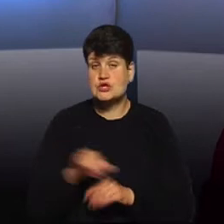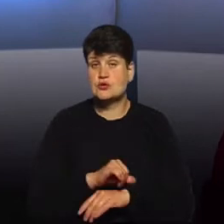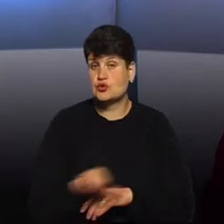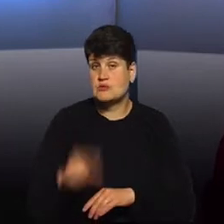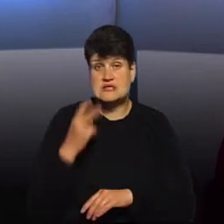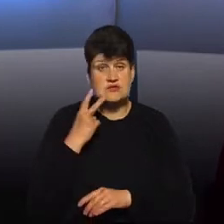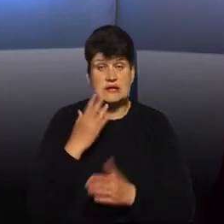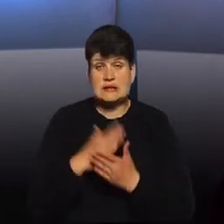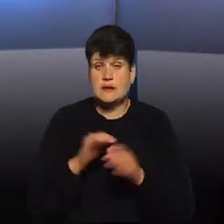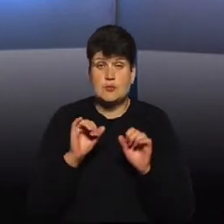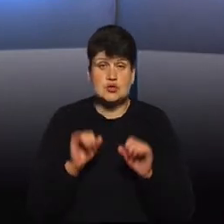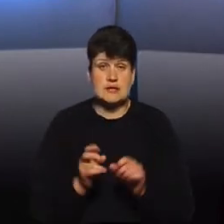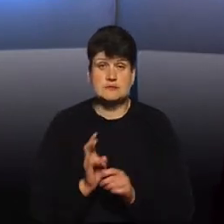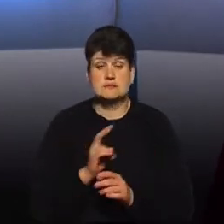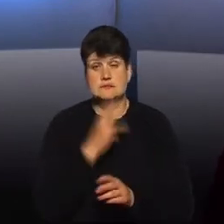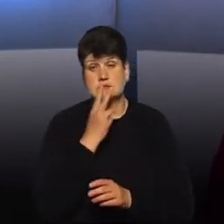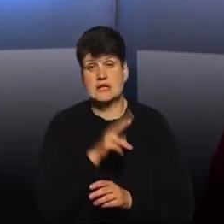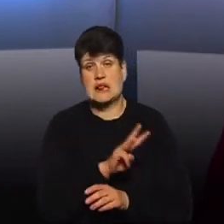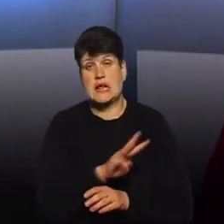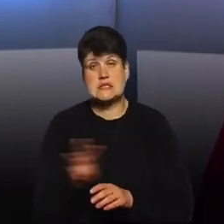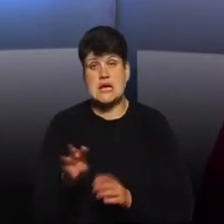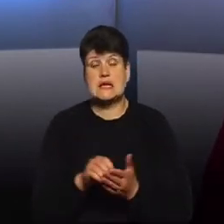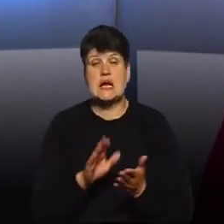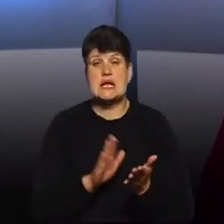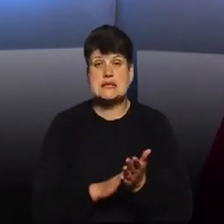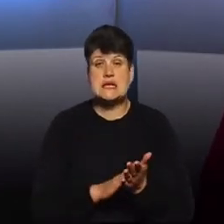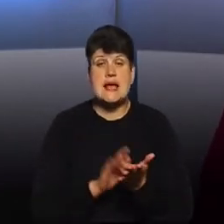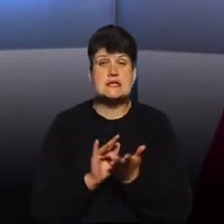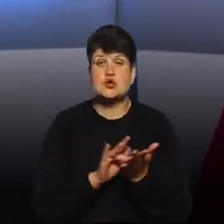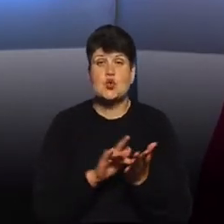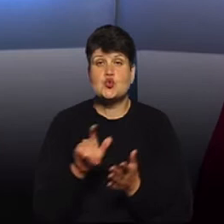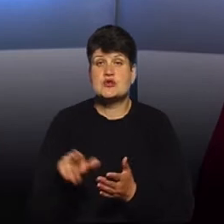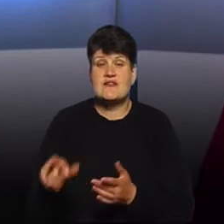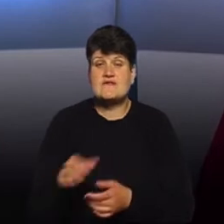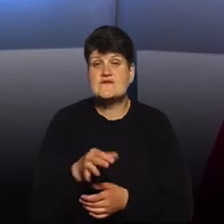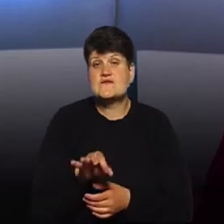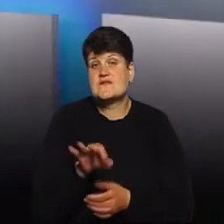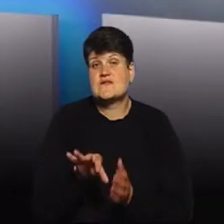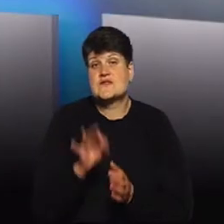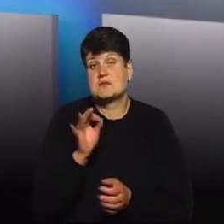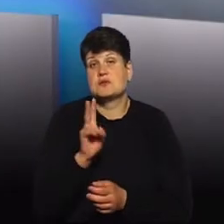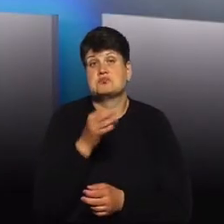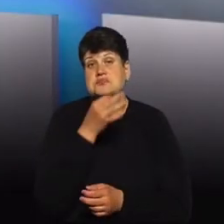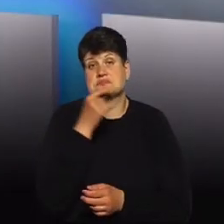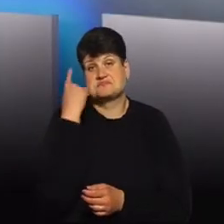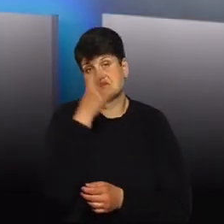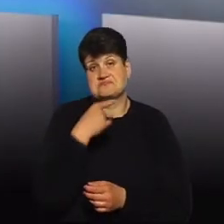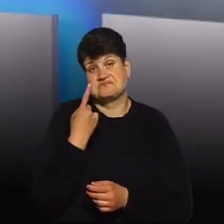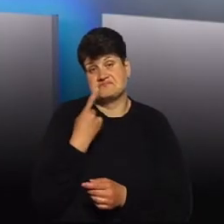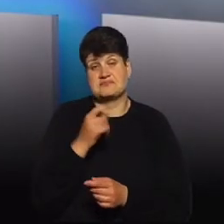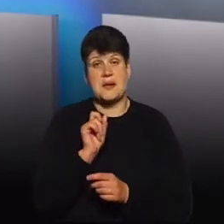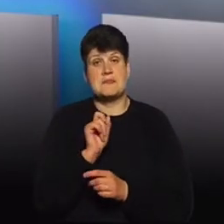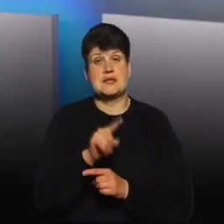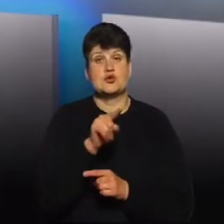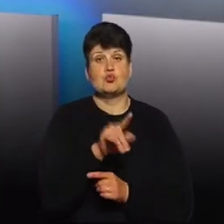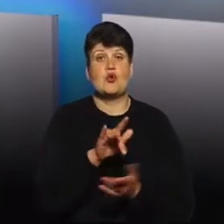на сайт, де є реєстр екскурсоводів, вибрати того, який нам подобається просто візуально, і призначити йому екскурсію по